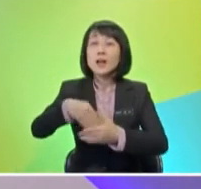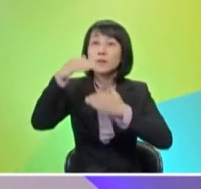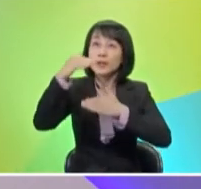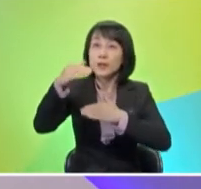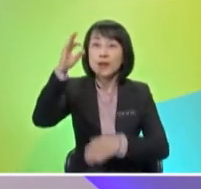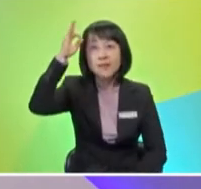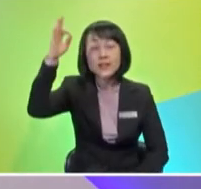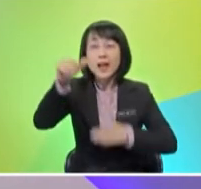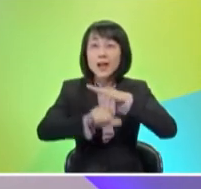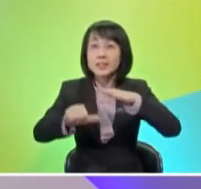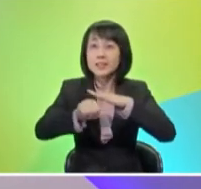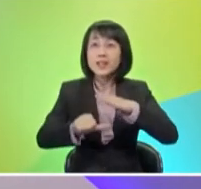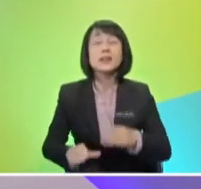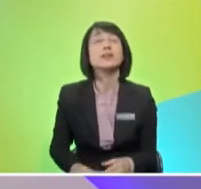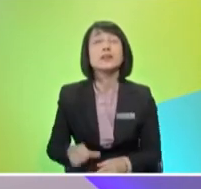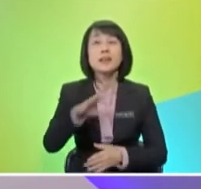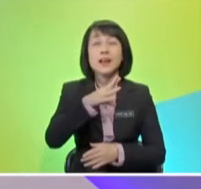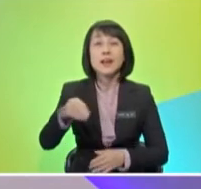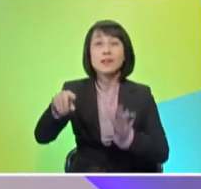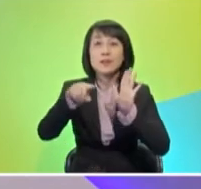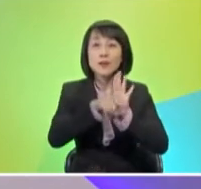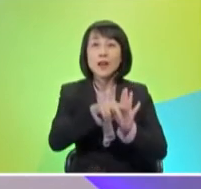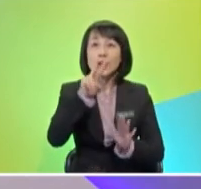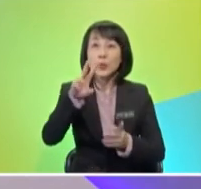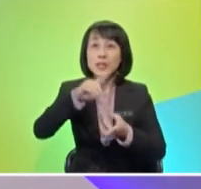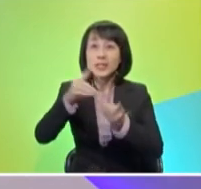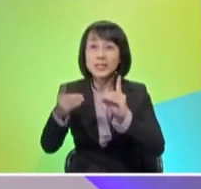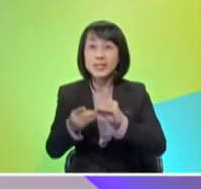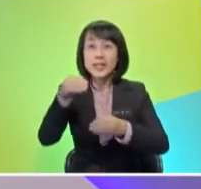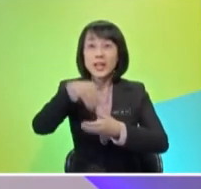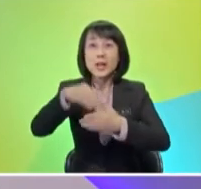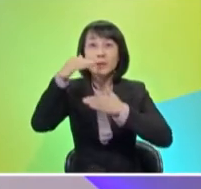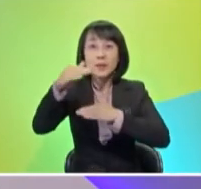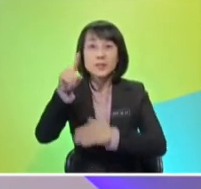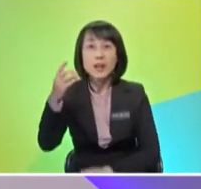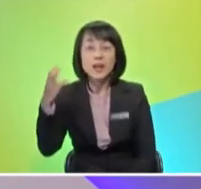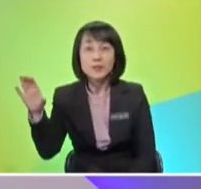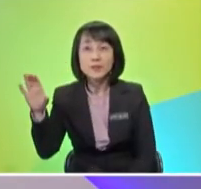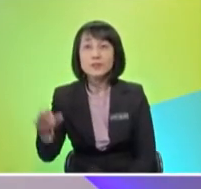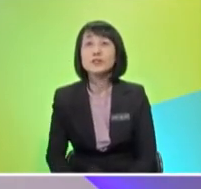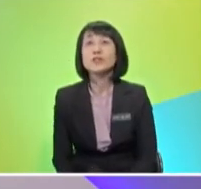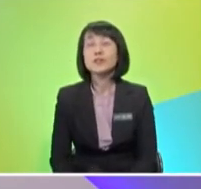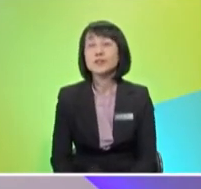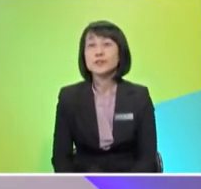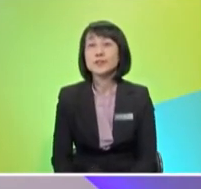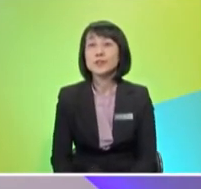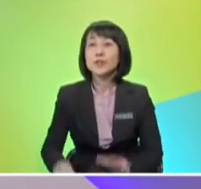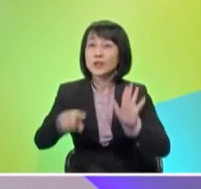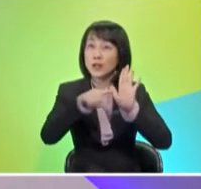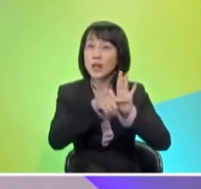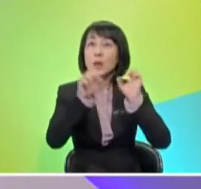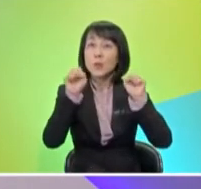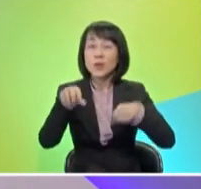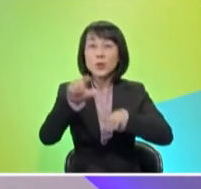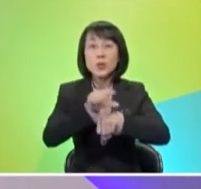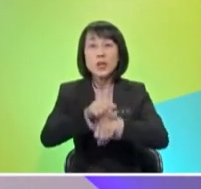asas dan juga tolak 2 di dalam lingkungan 100 dan tadi juga telah menunjukkan menolak boleh menggunakan bahan mauju dan